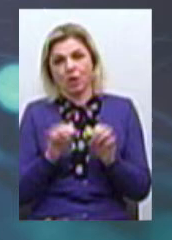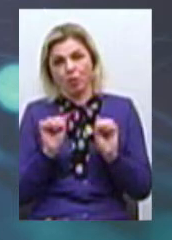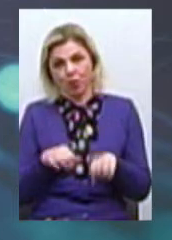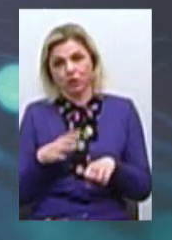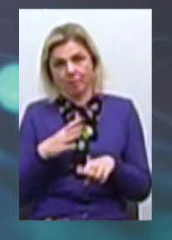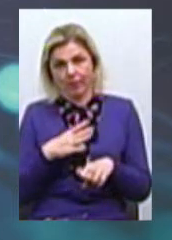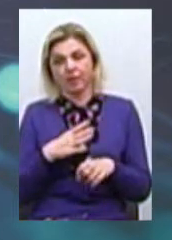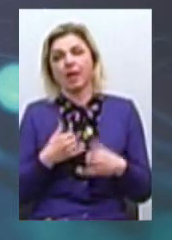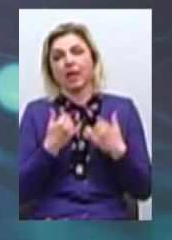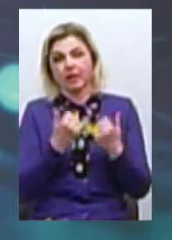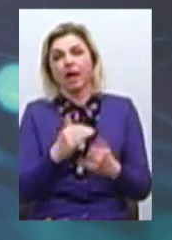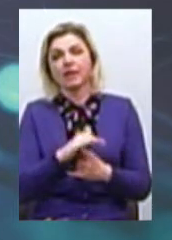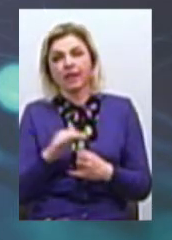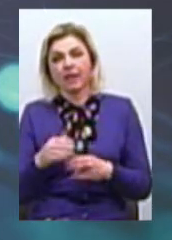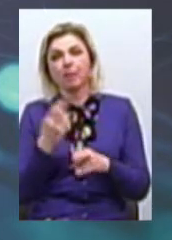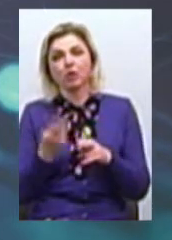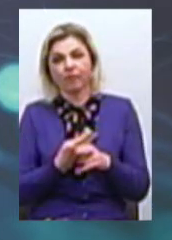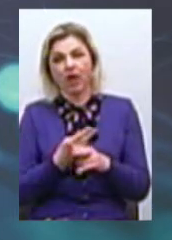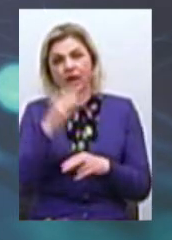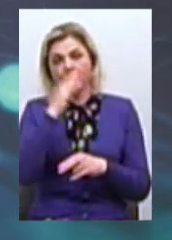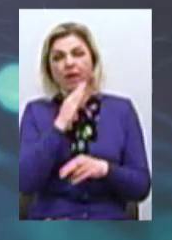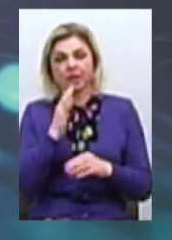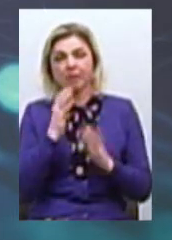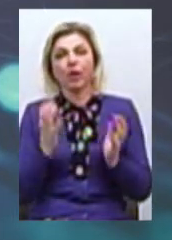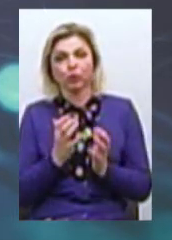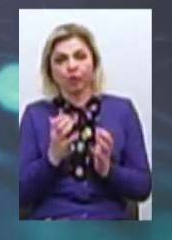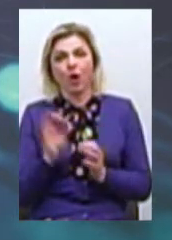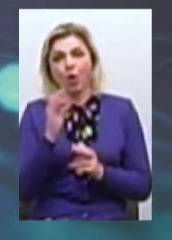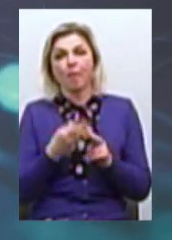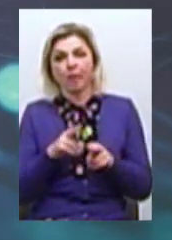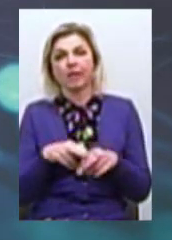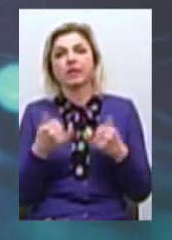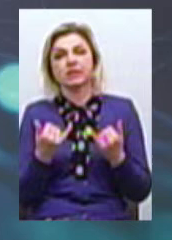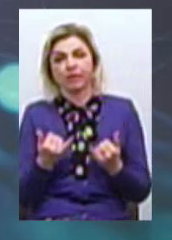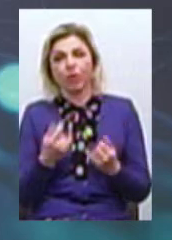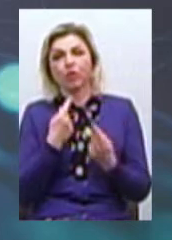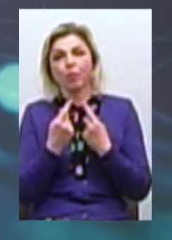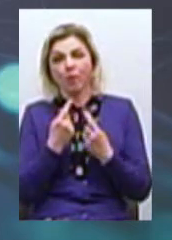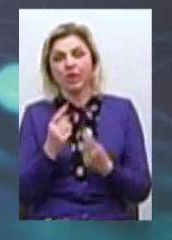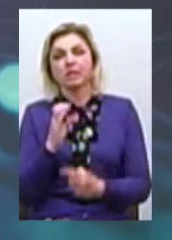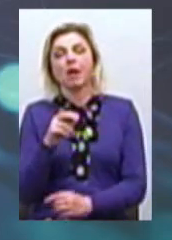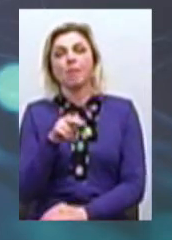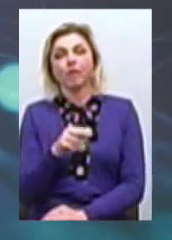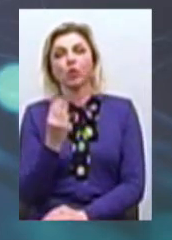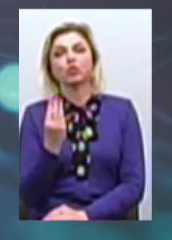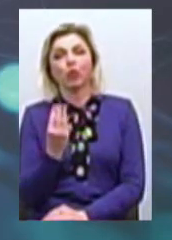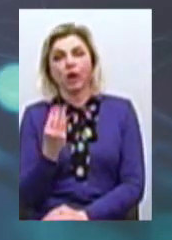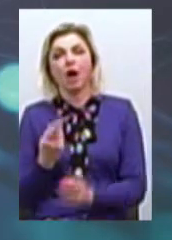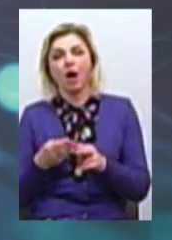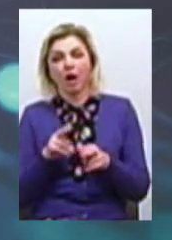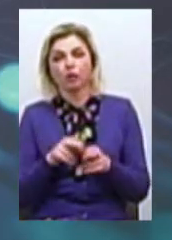позбавлених батьківського піклування? Про це сьогодні ми поговоримо з нашим гостем Павлом Шульгою, експертом